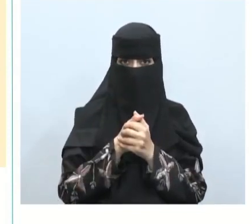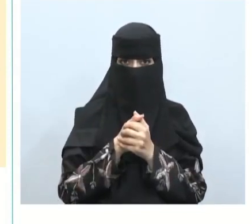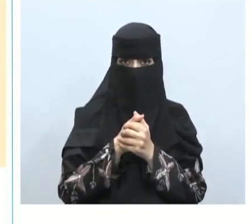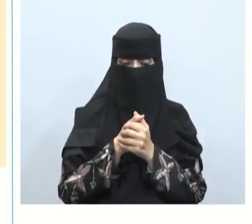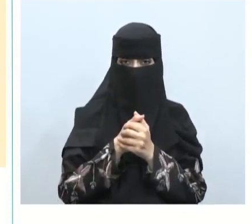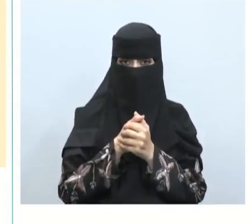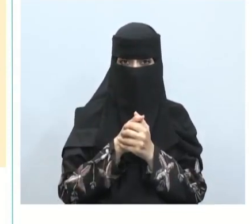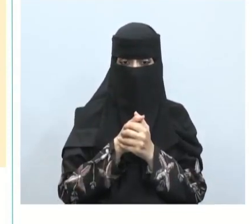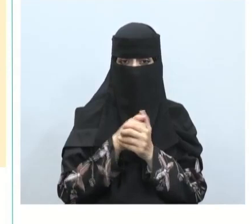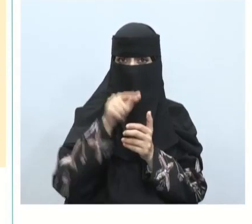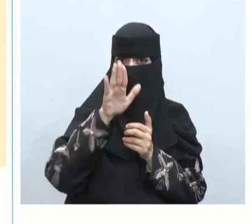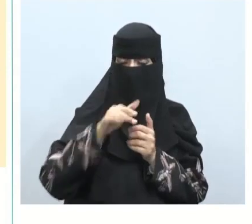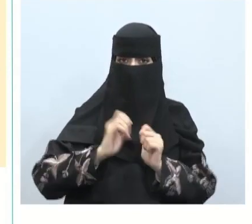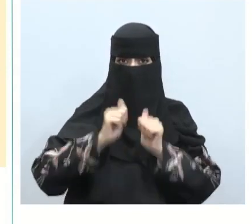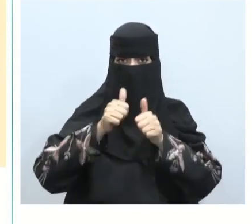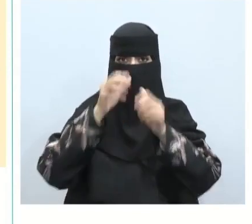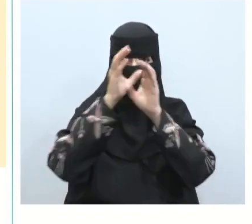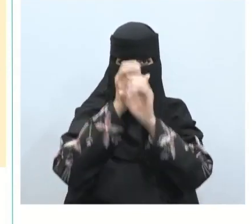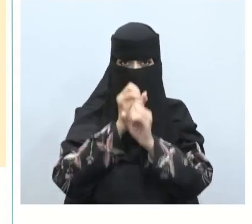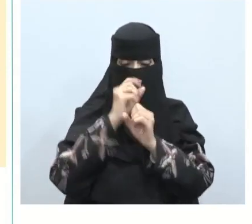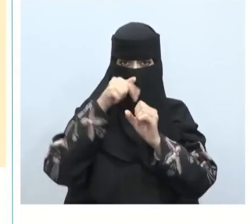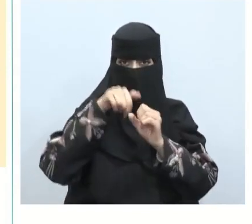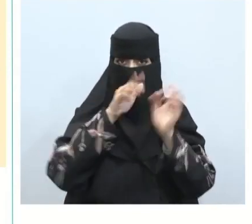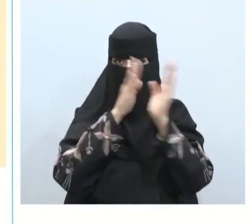بحلولها ايضا قم بحفظ